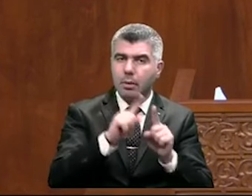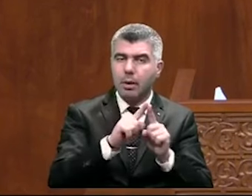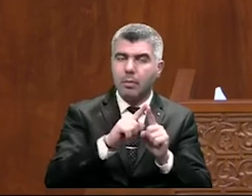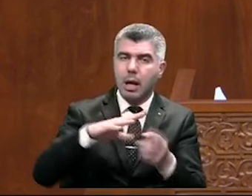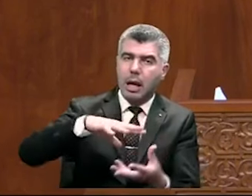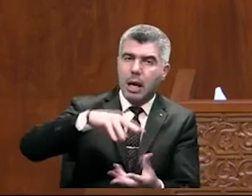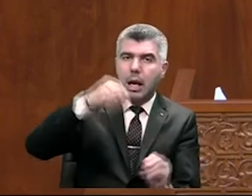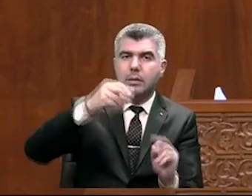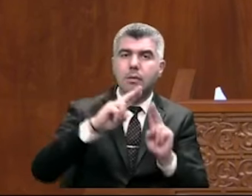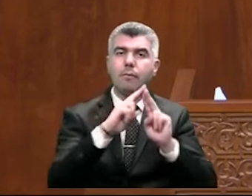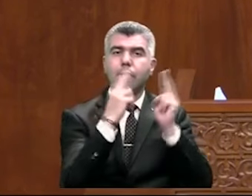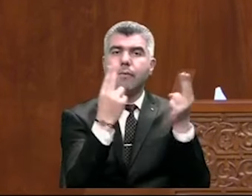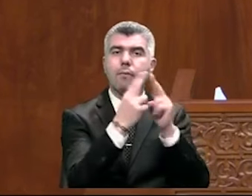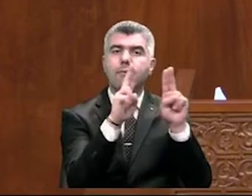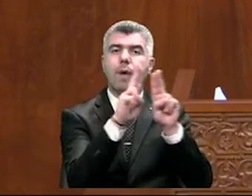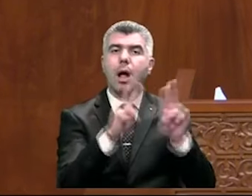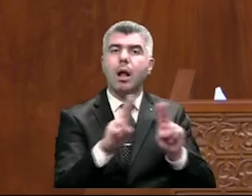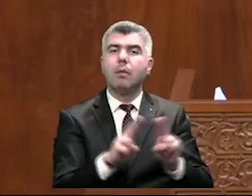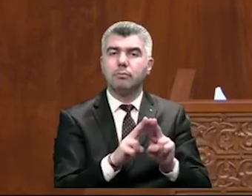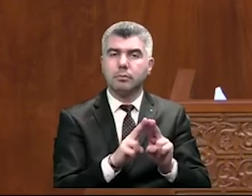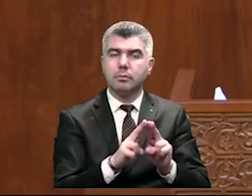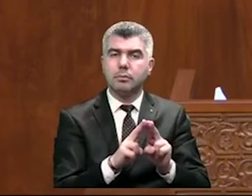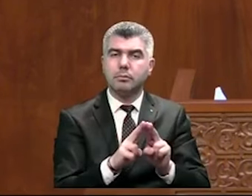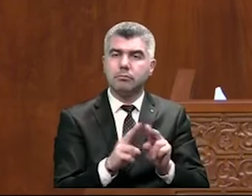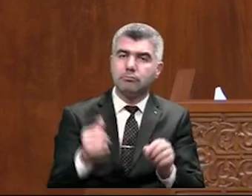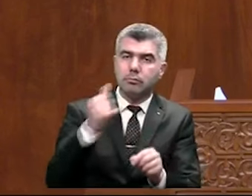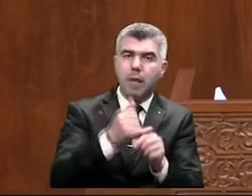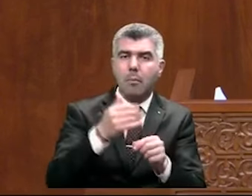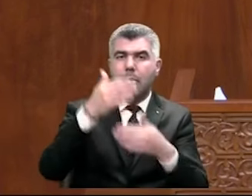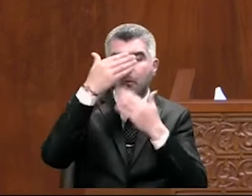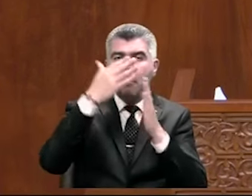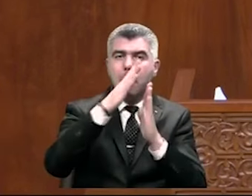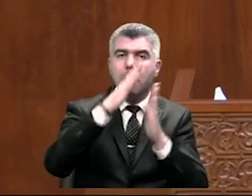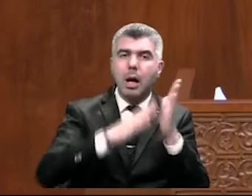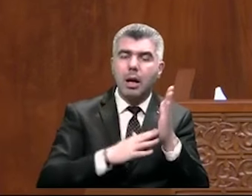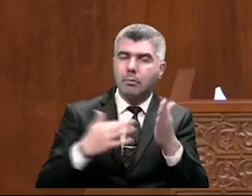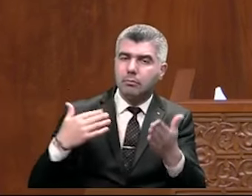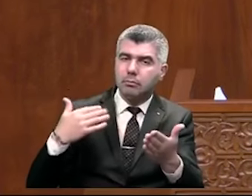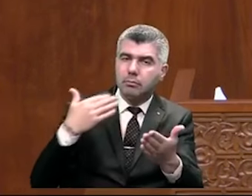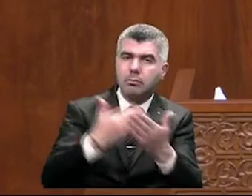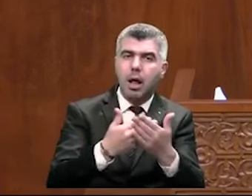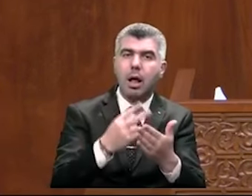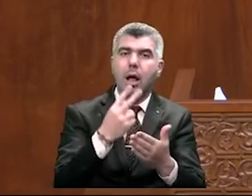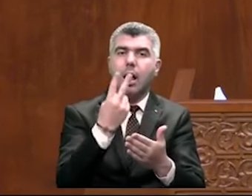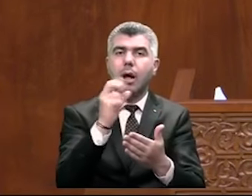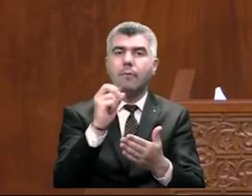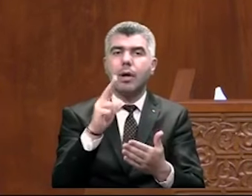وتنظيم التظاهرات الكبرى التي ستحتضنها بلادنا خلال هذه الفتره الى غايه